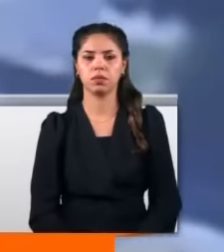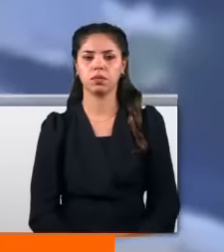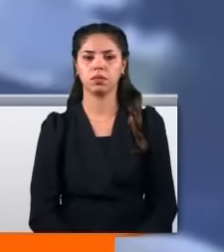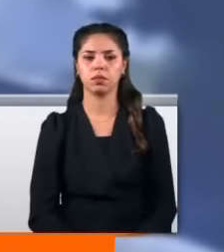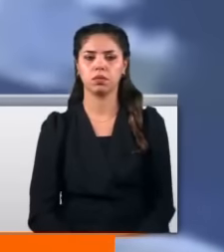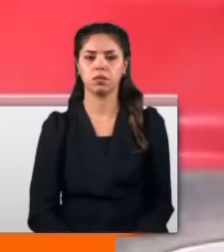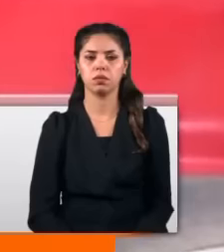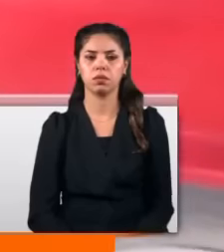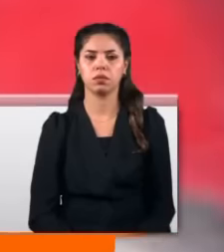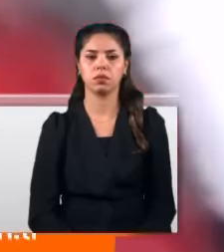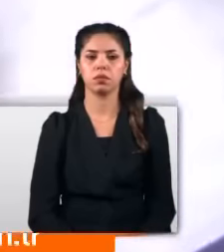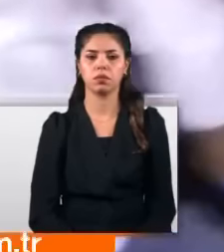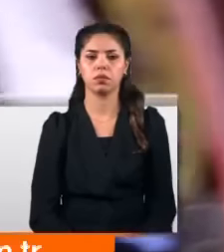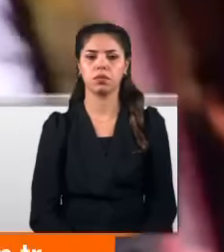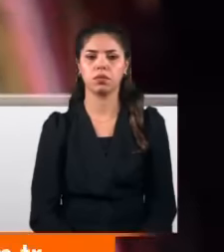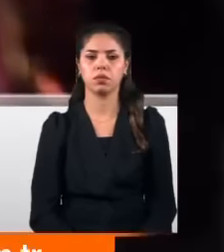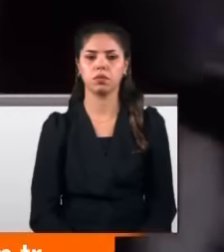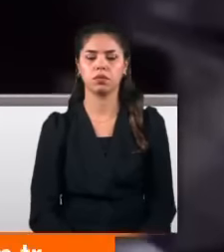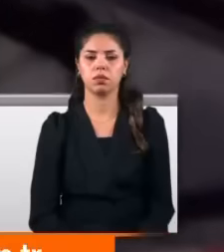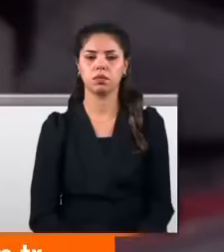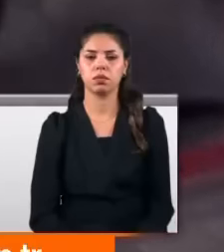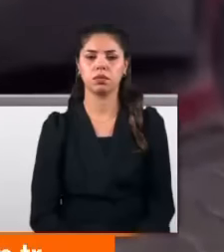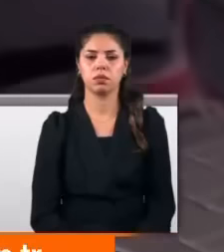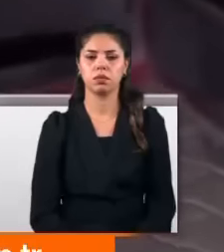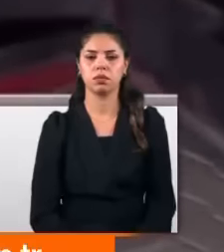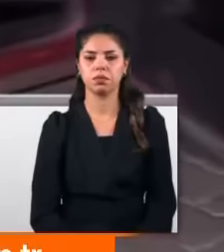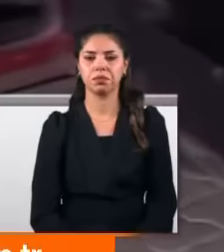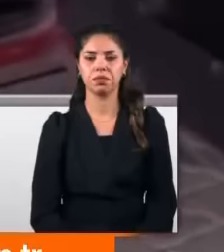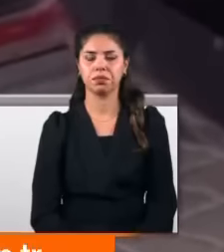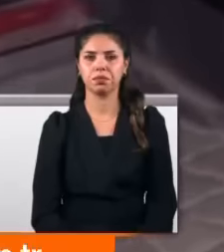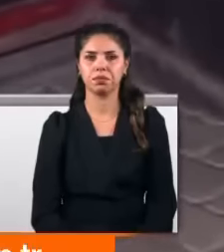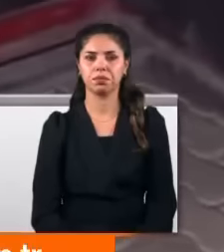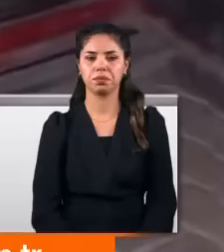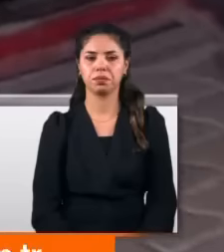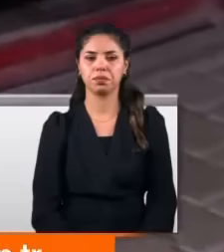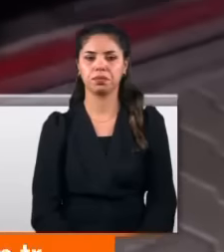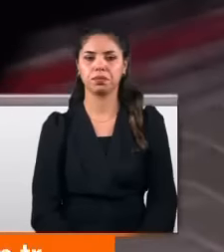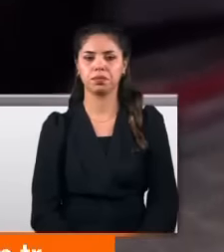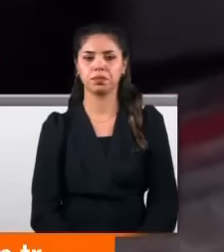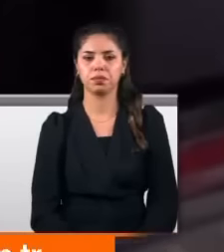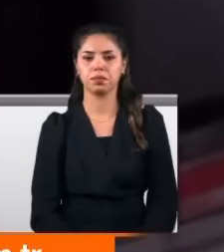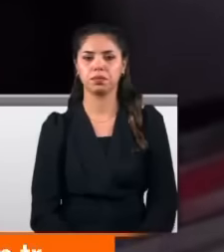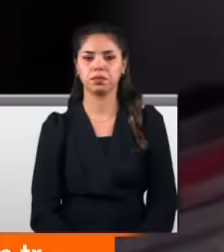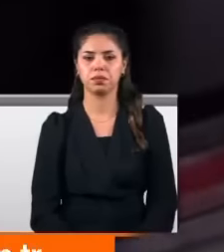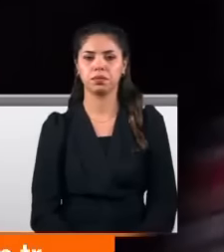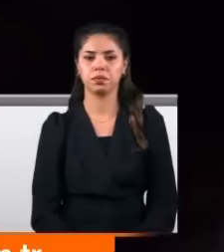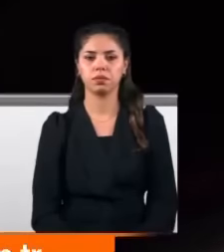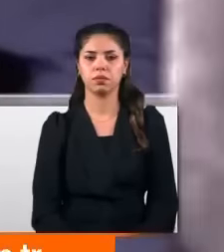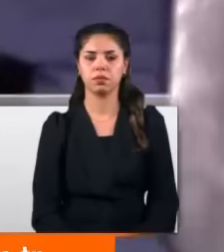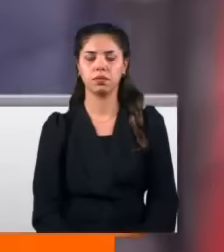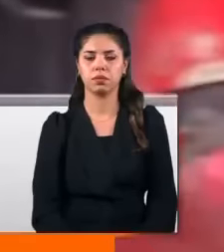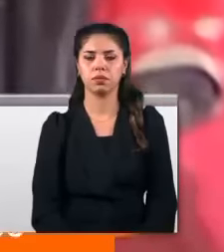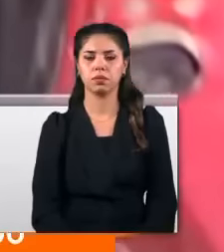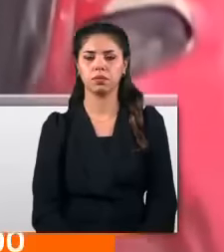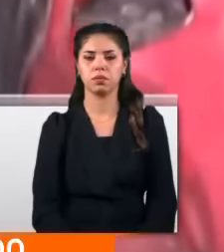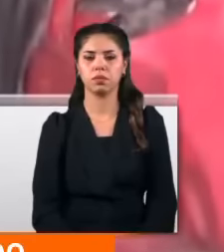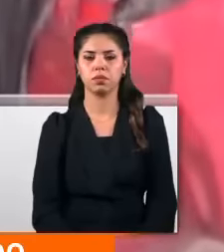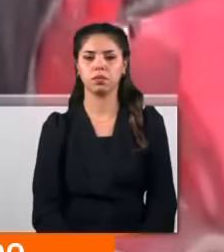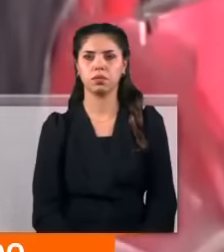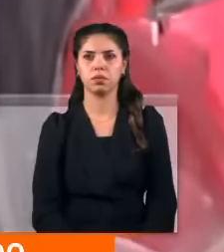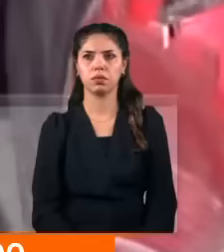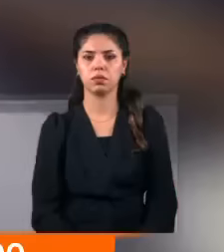arabası görmüşler. Kırmızı eski bir araba görmüşler, ondan şüpheleniyoruz. Kazanımlar bulmuş. Vallahi bir... Öğleden sonra